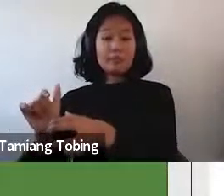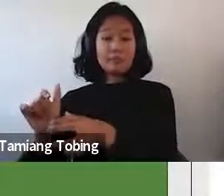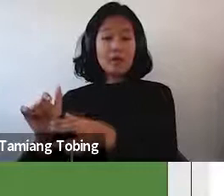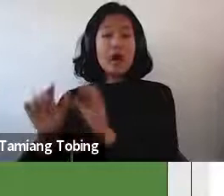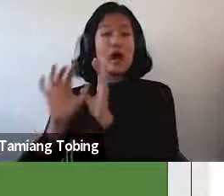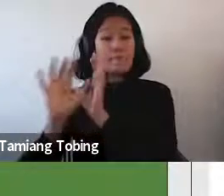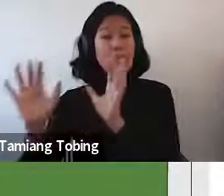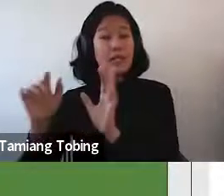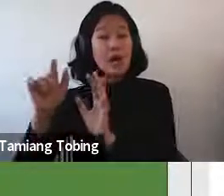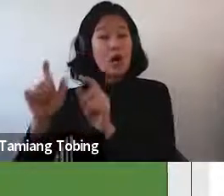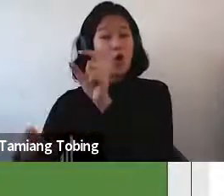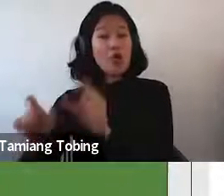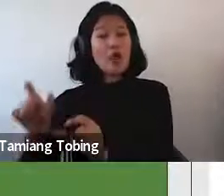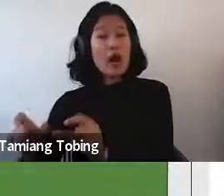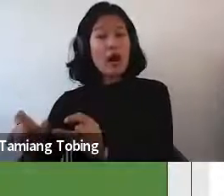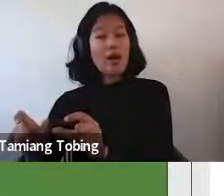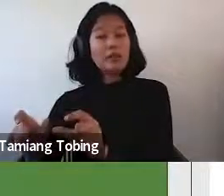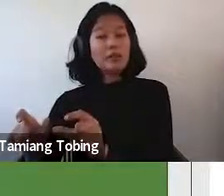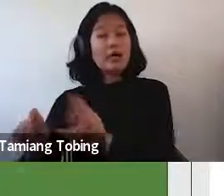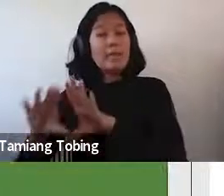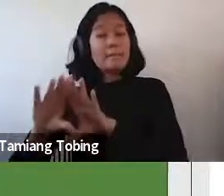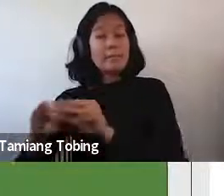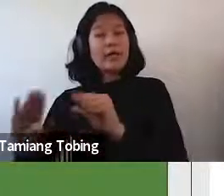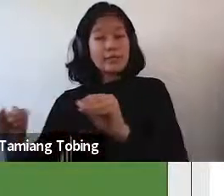dominansinya adalah pada jenis-jenis pekerjaan